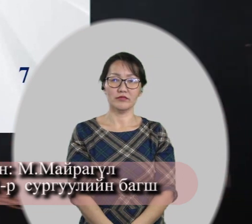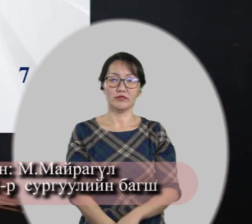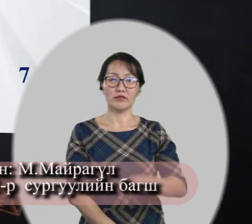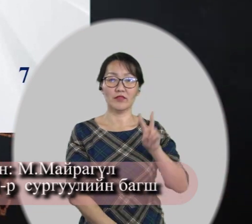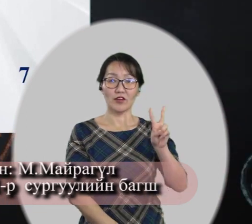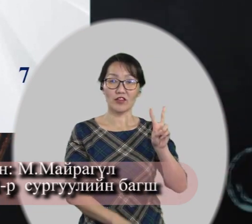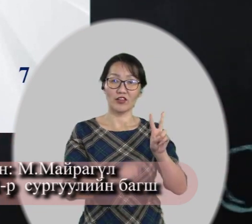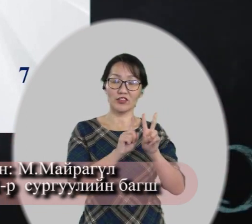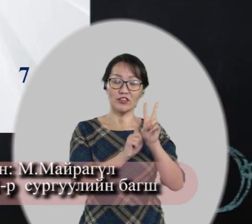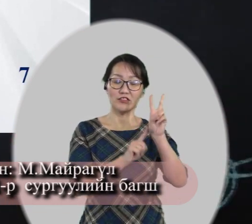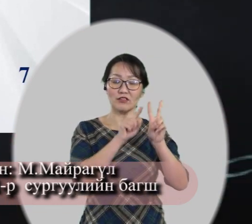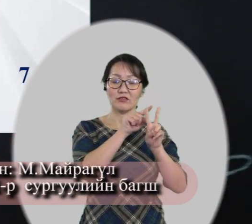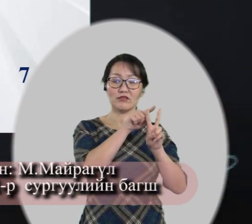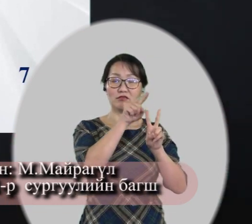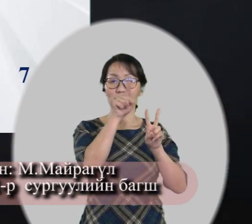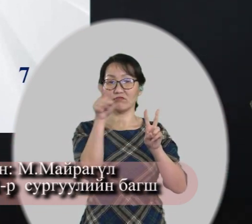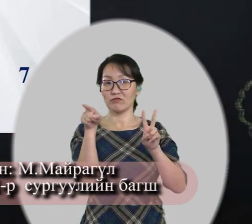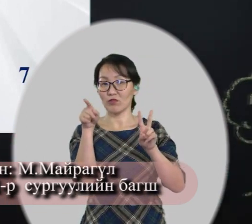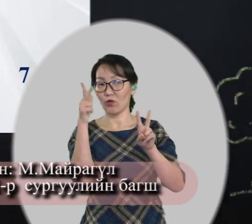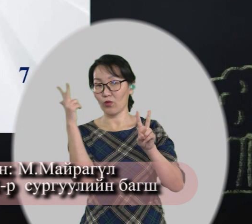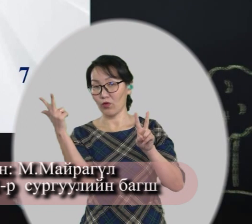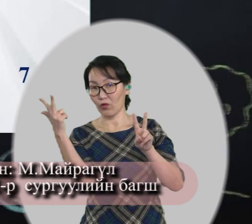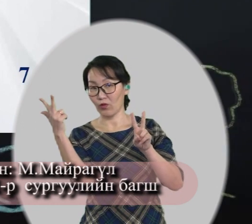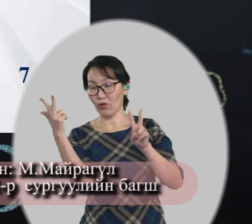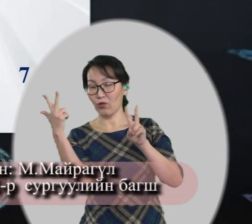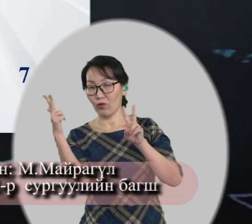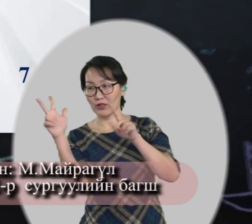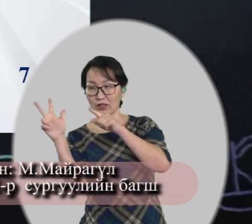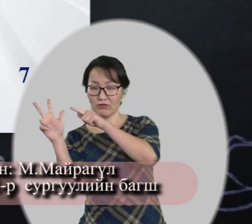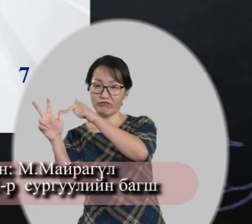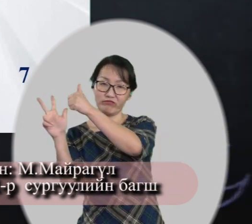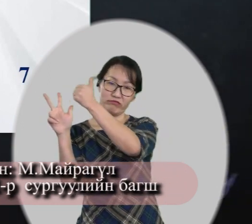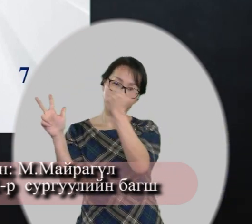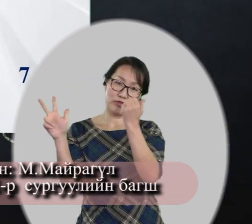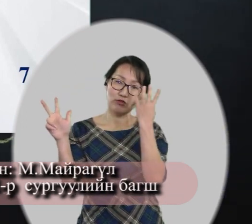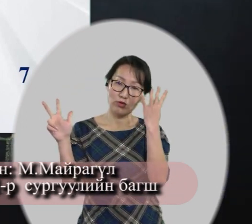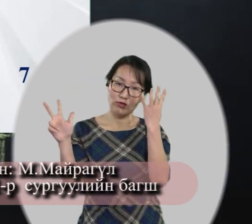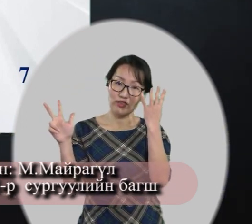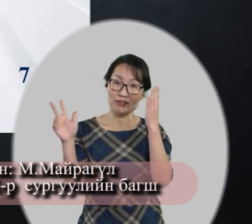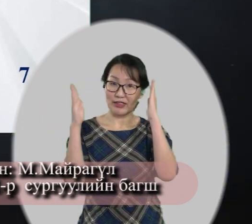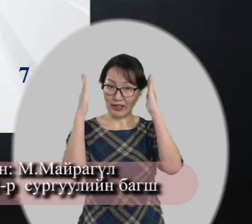белгілеп, қарама-қарсы бағытқа жүреді дегенді жақсылап ойланыңдар.